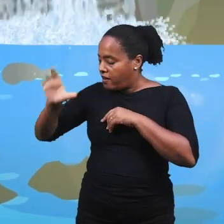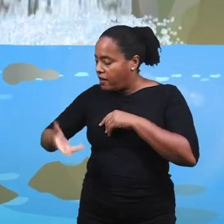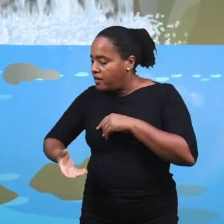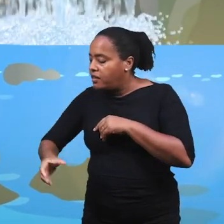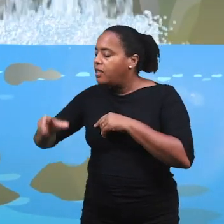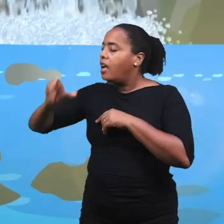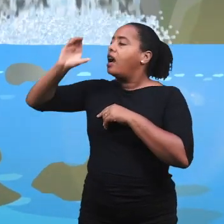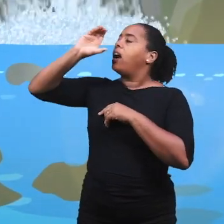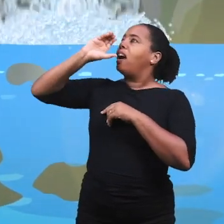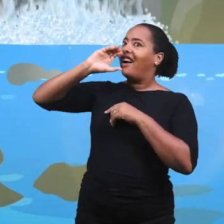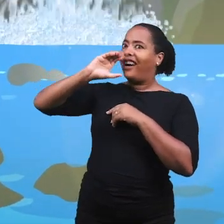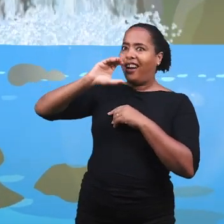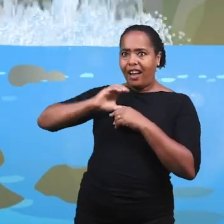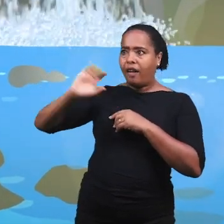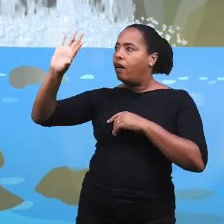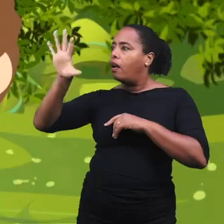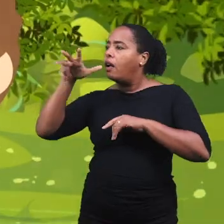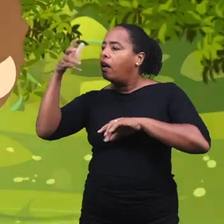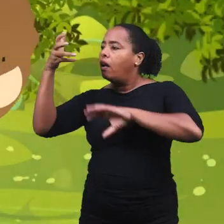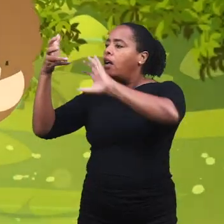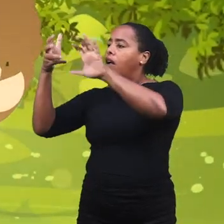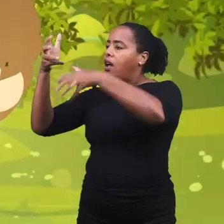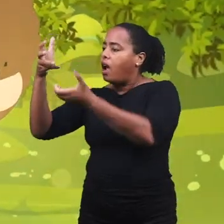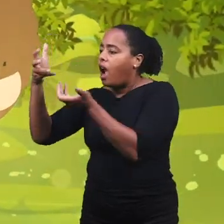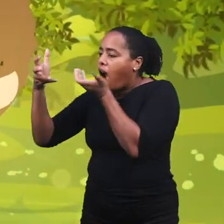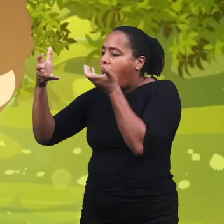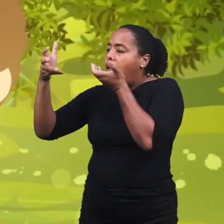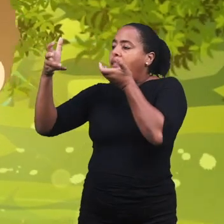Я хочу есть от дерева жизни.